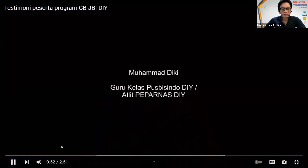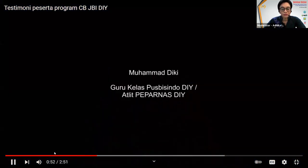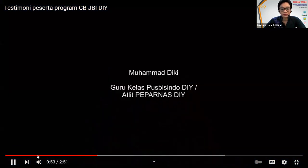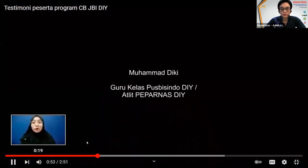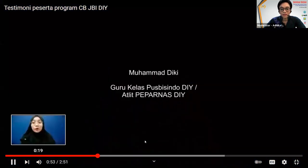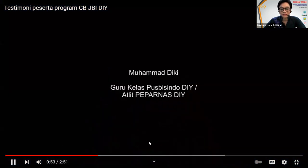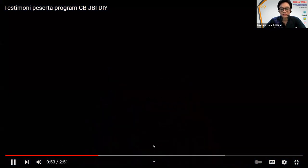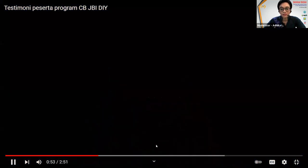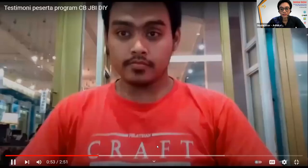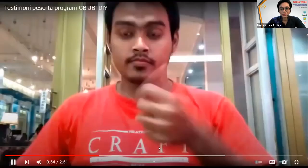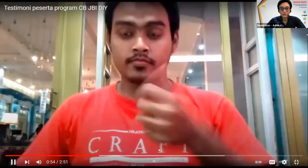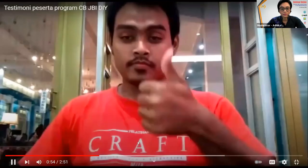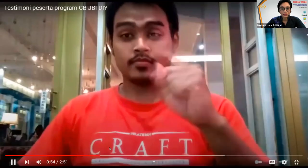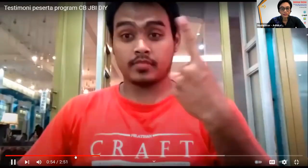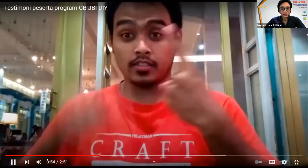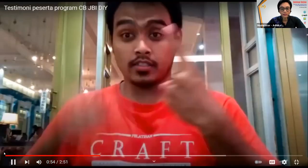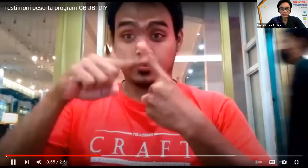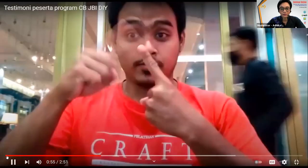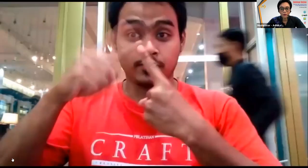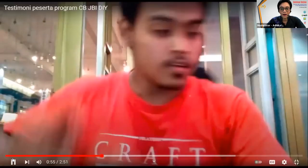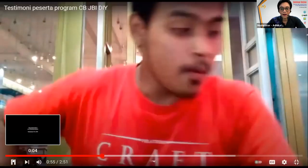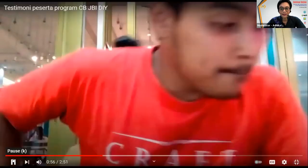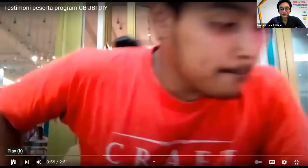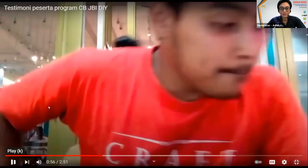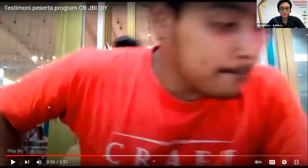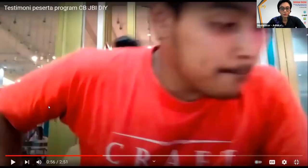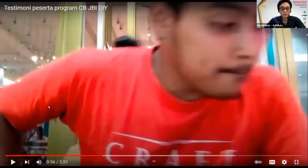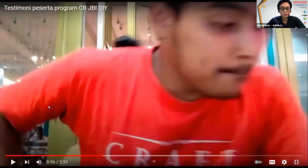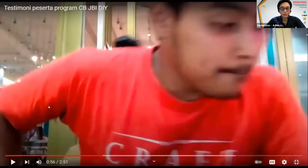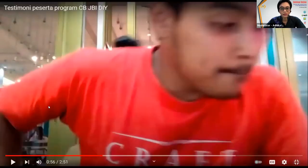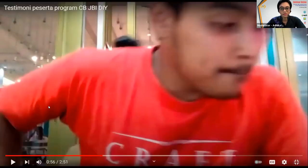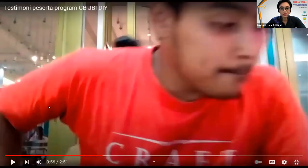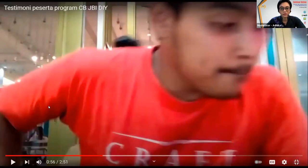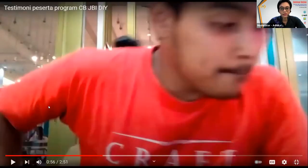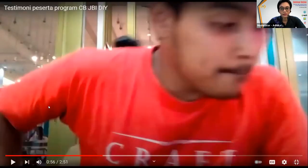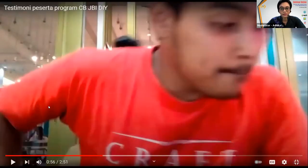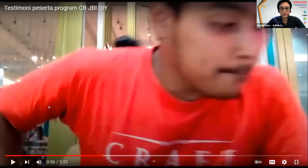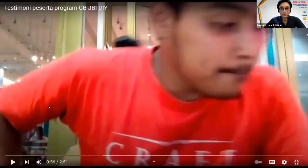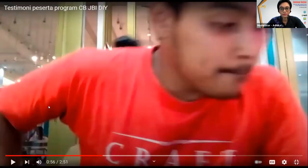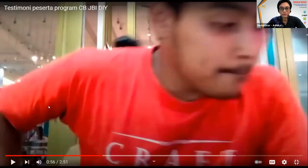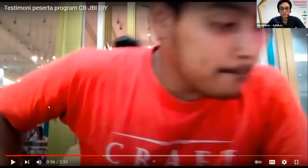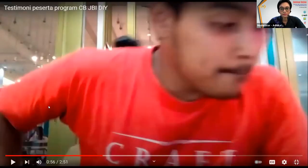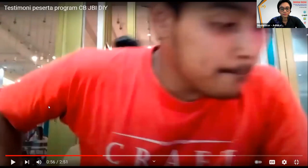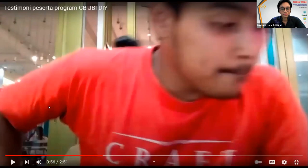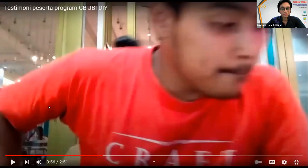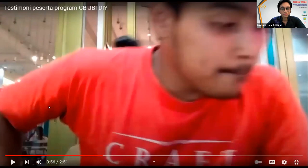mungkin bisa di-share sound bagian kiri bawah sebelum diputar videonya